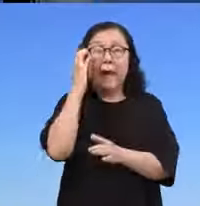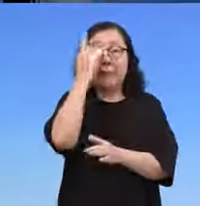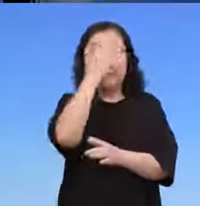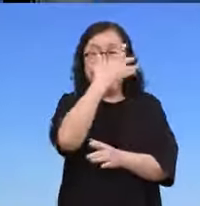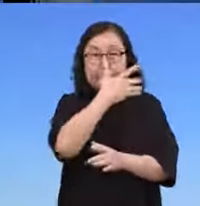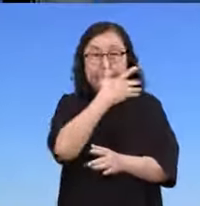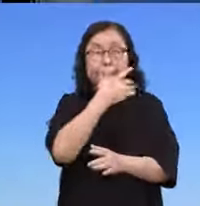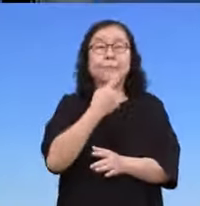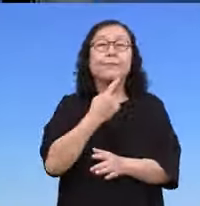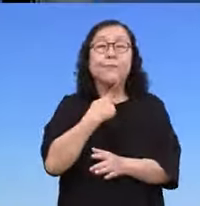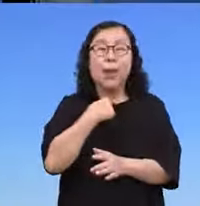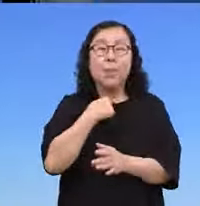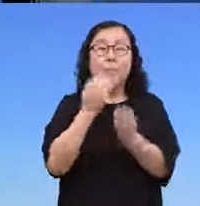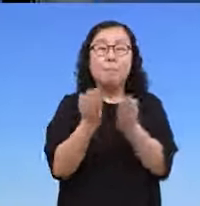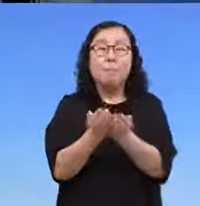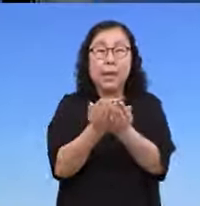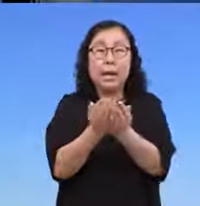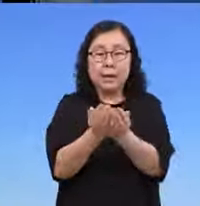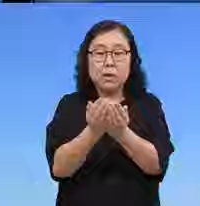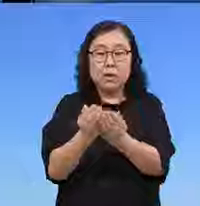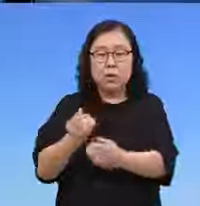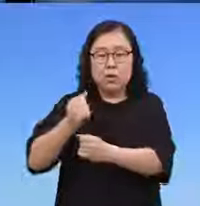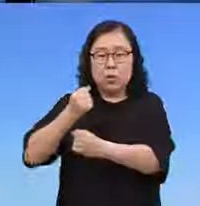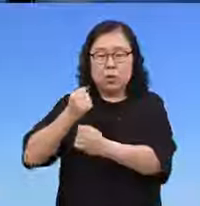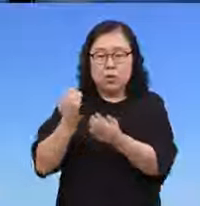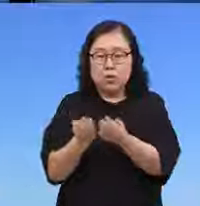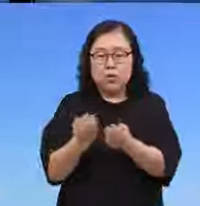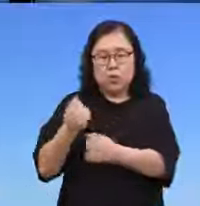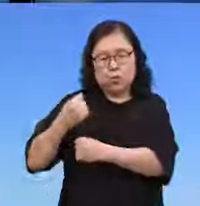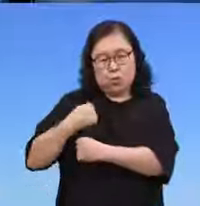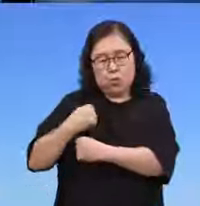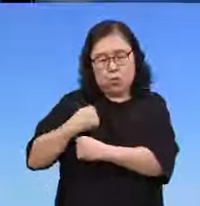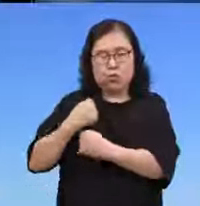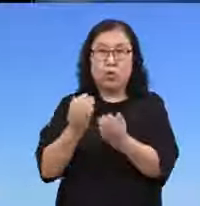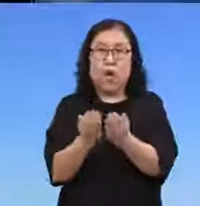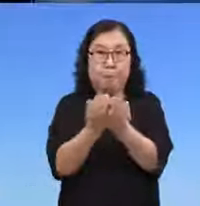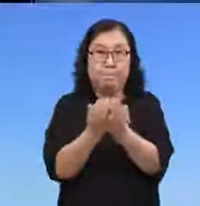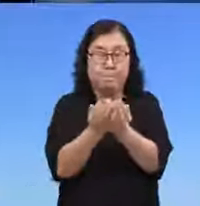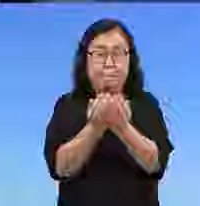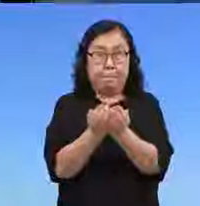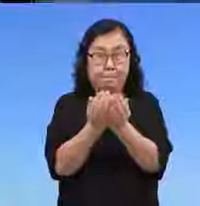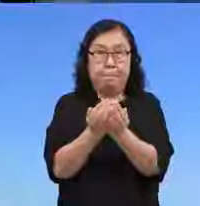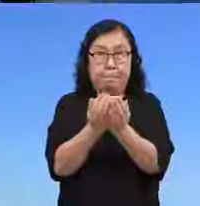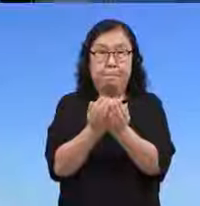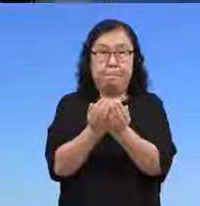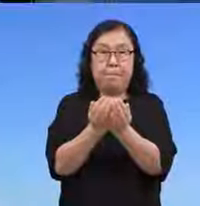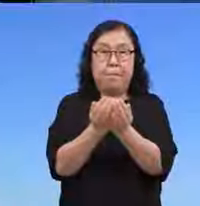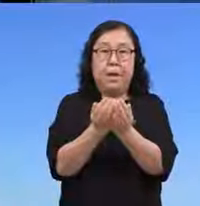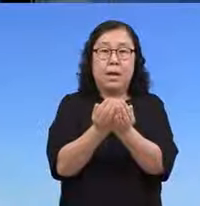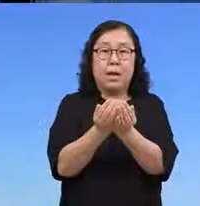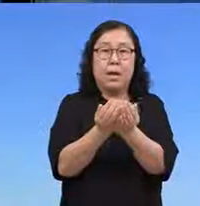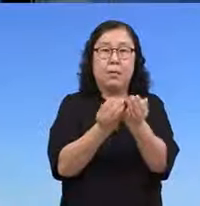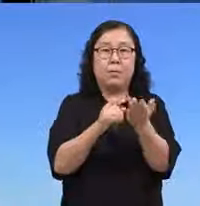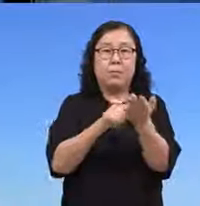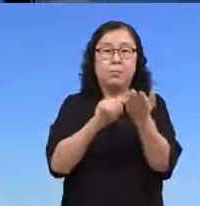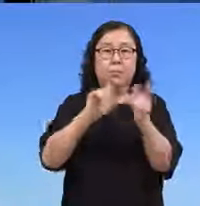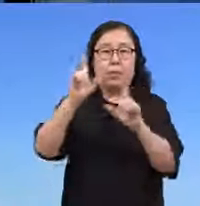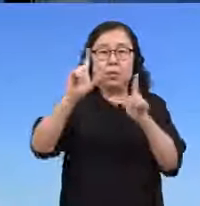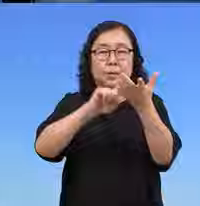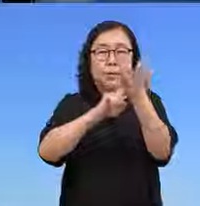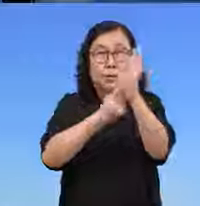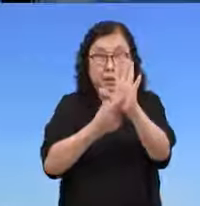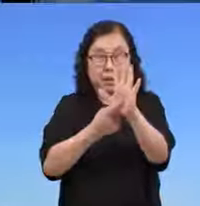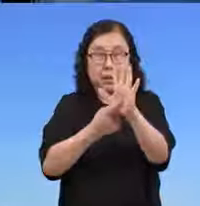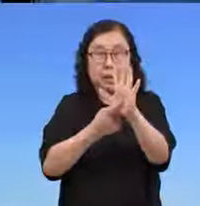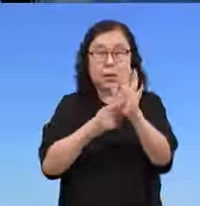풍선에 가려져 있던 배는 군함 원래의 모습을 드러내었습니다. 변신에는 불과 1분도 걸리지